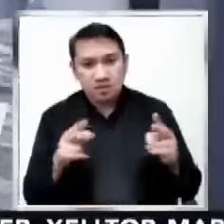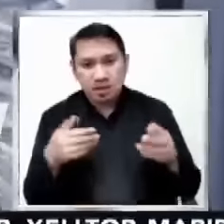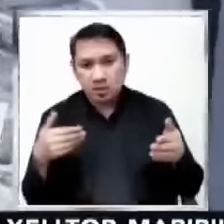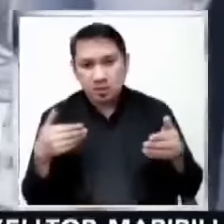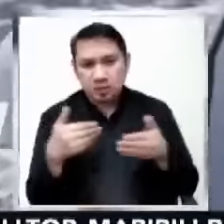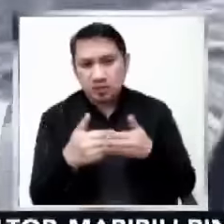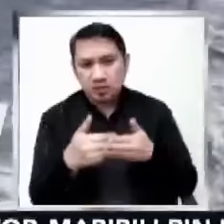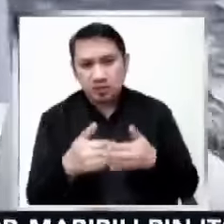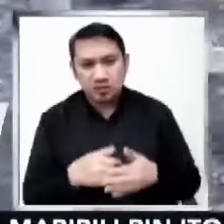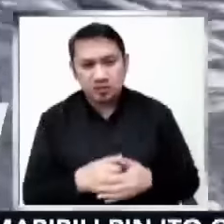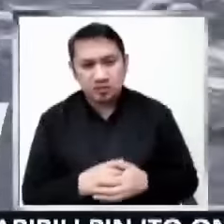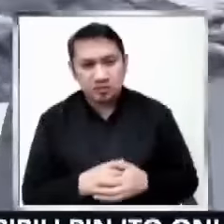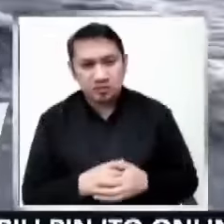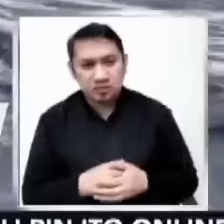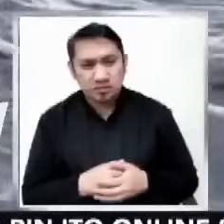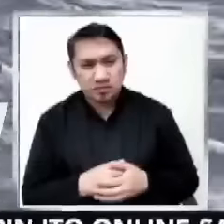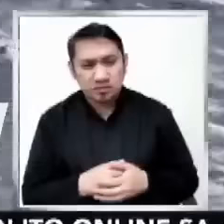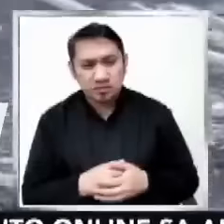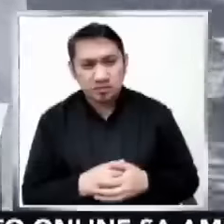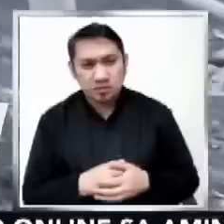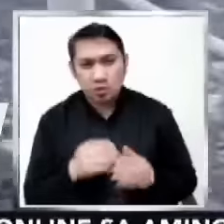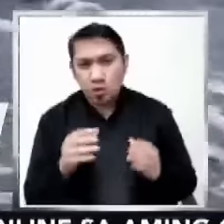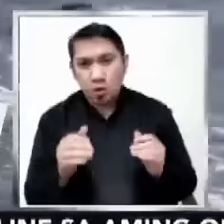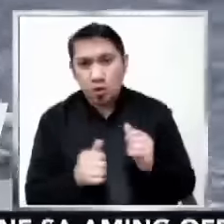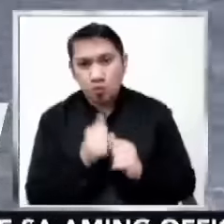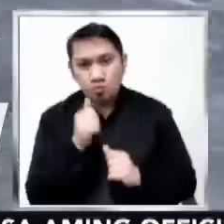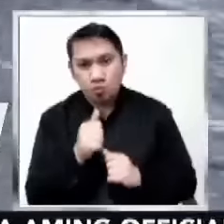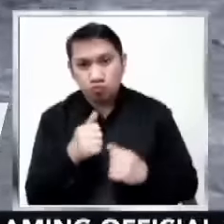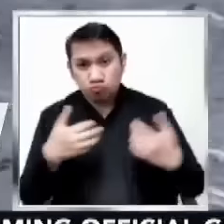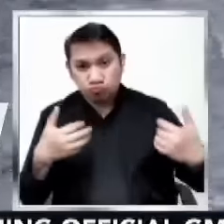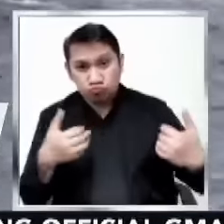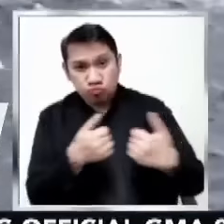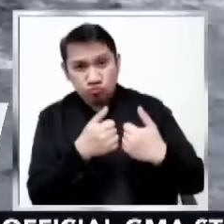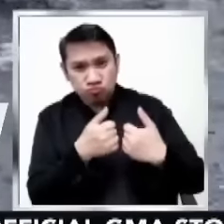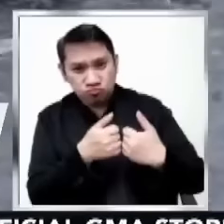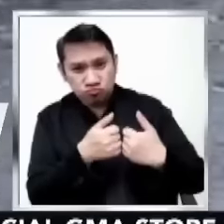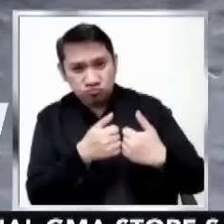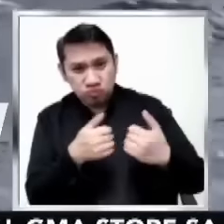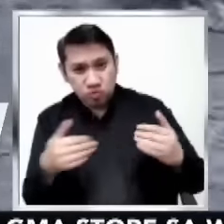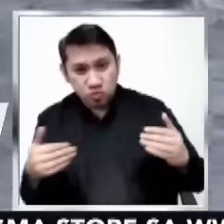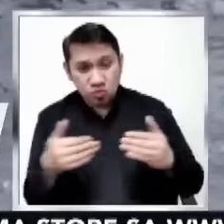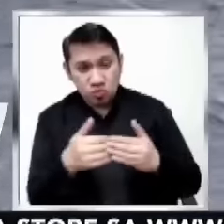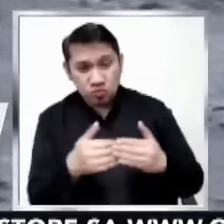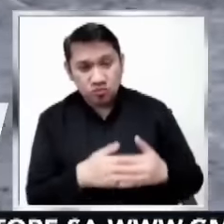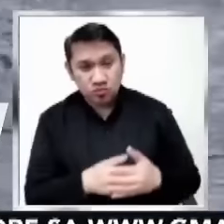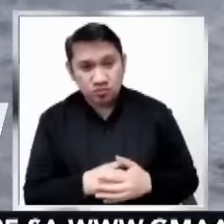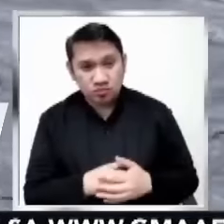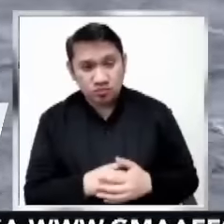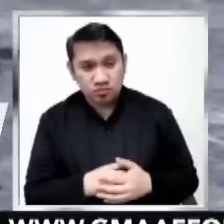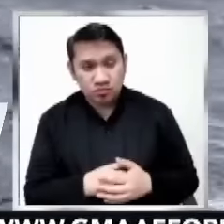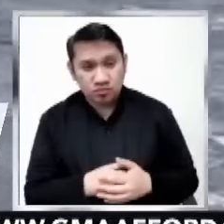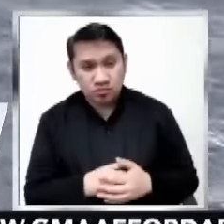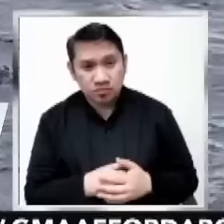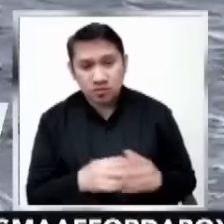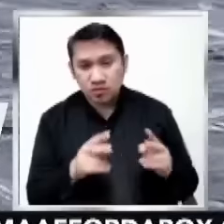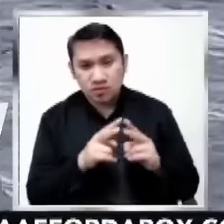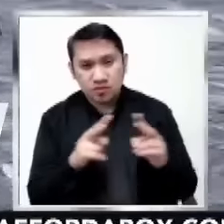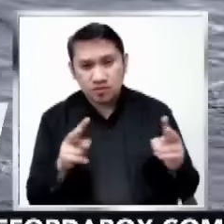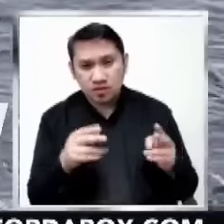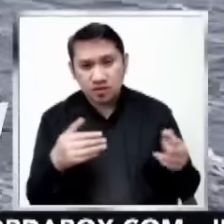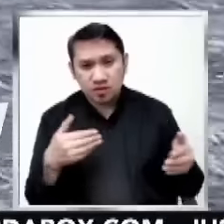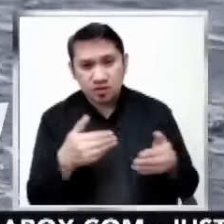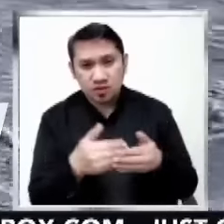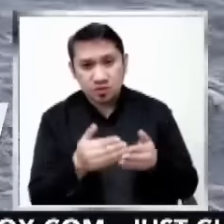Sa isang punto, halos bumanggana ang isang barko ng China Coast Guard sa BRP Cabra. Masyado nang malapit talaga itong Chinese Coast Guard